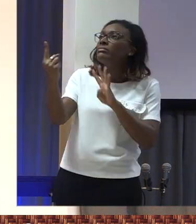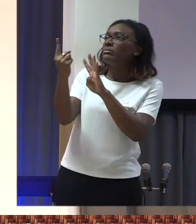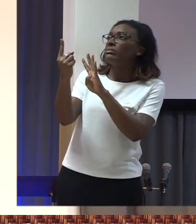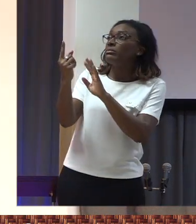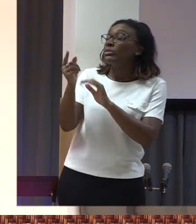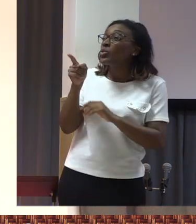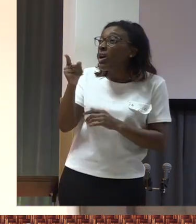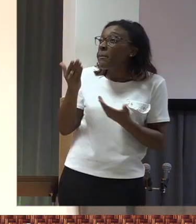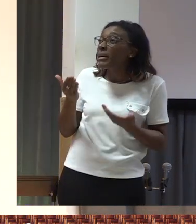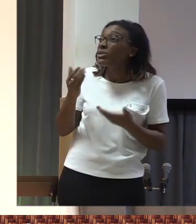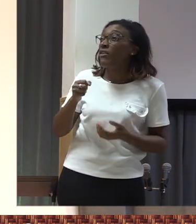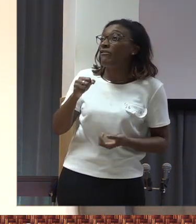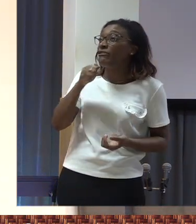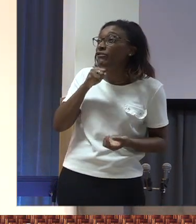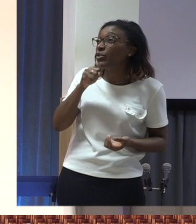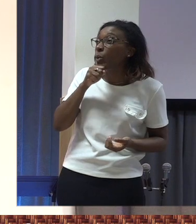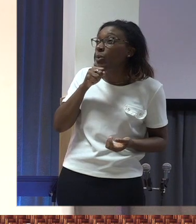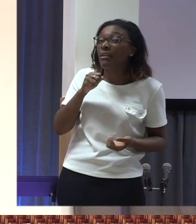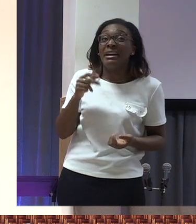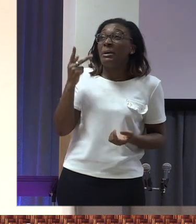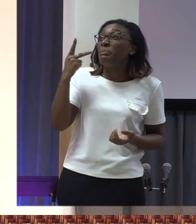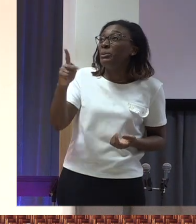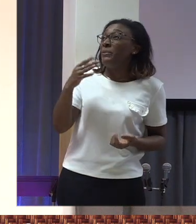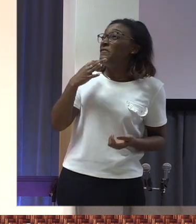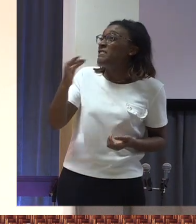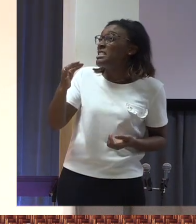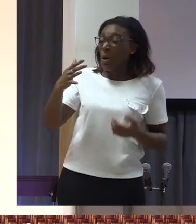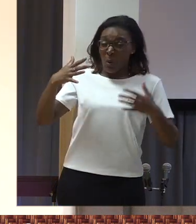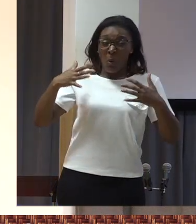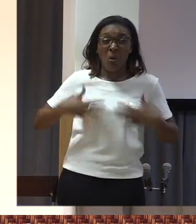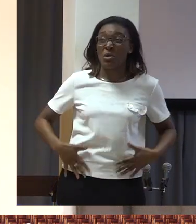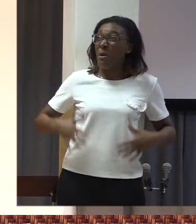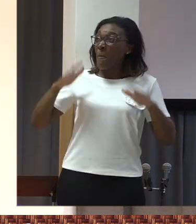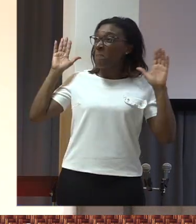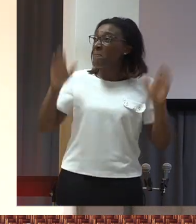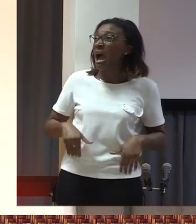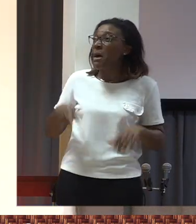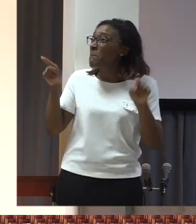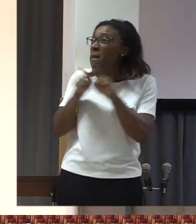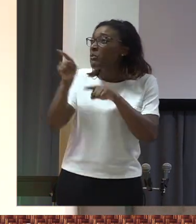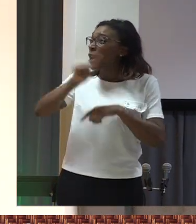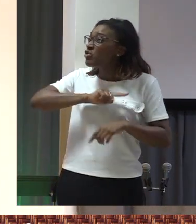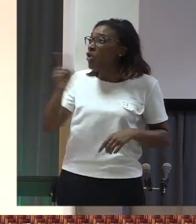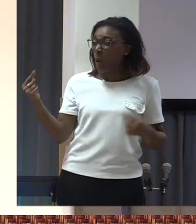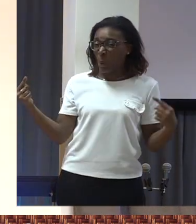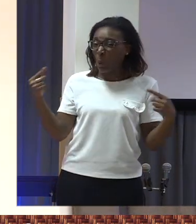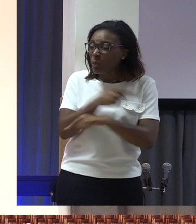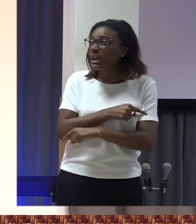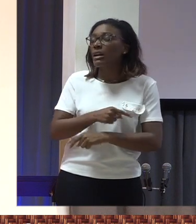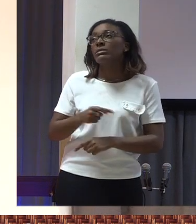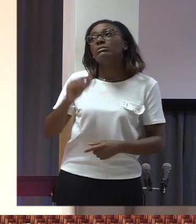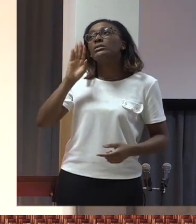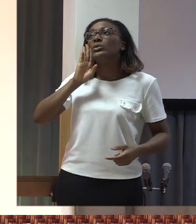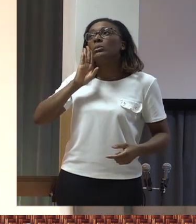tu es vieux et tes fils ne marchent point sur tes traces. Maintenant, établis sur